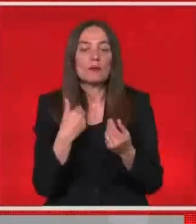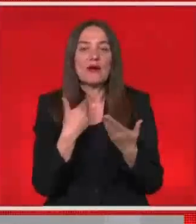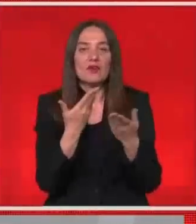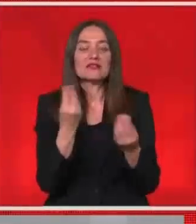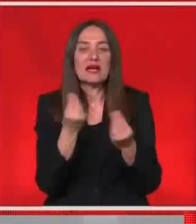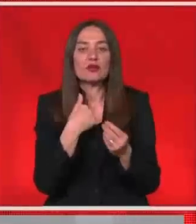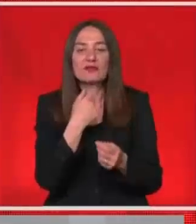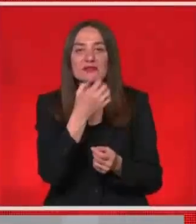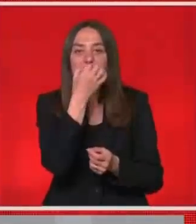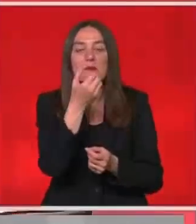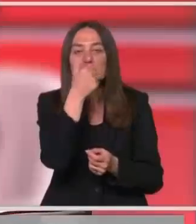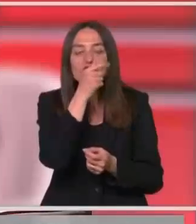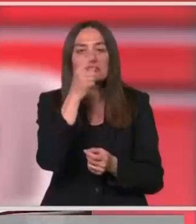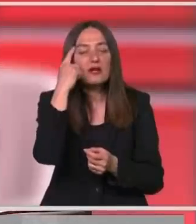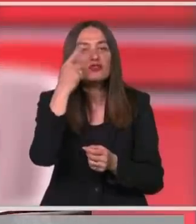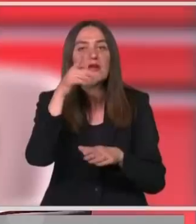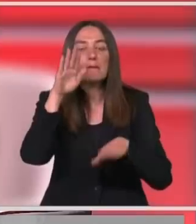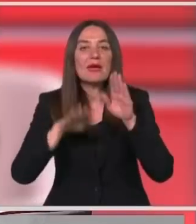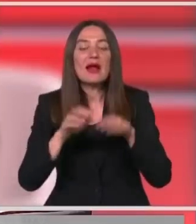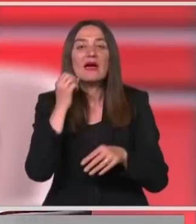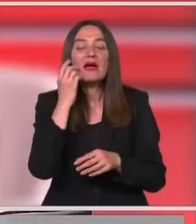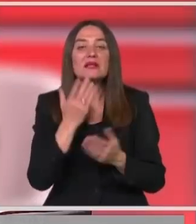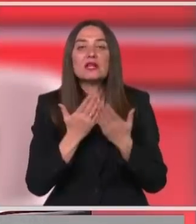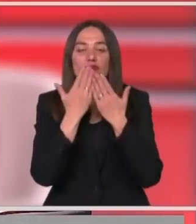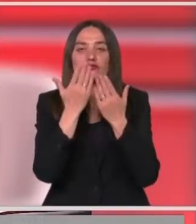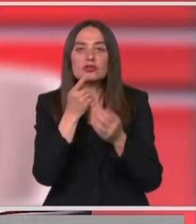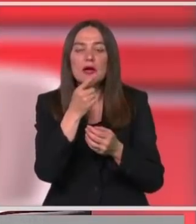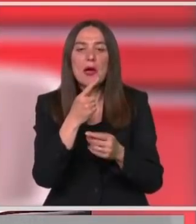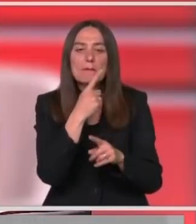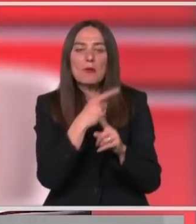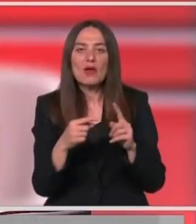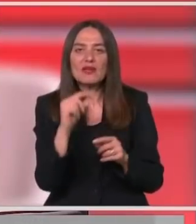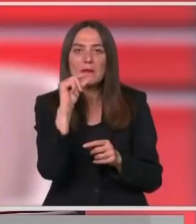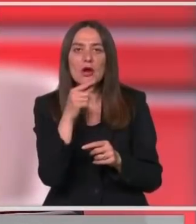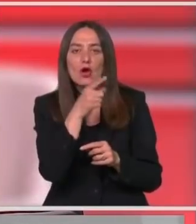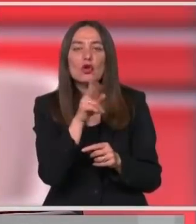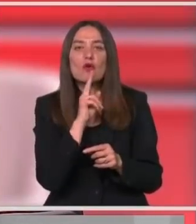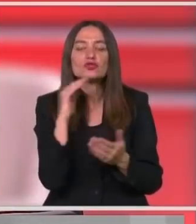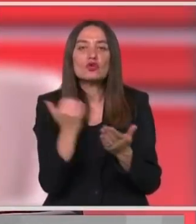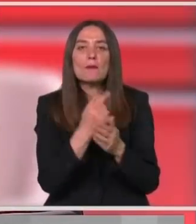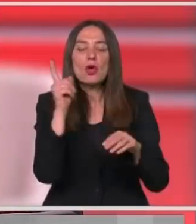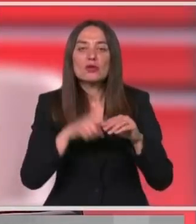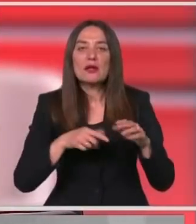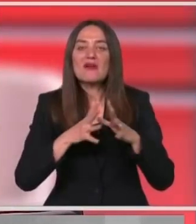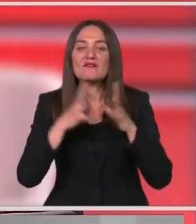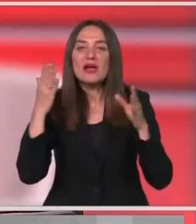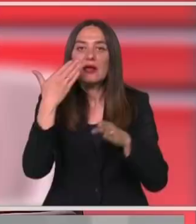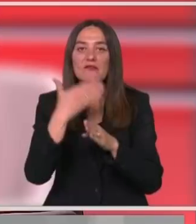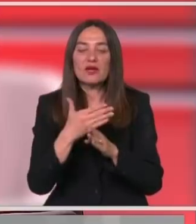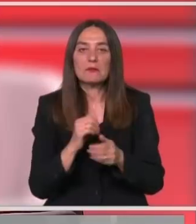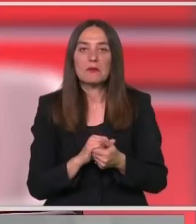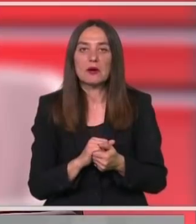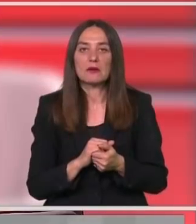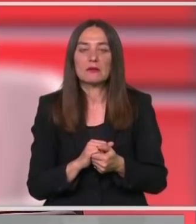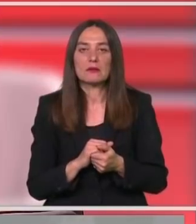vas i pitam sve. Dakle, šta ta znači ta mera, kada se čitaju one mere, kaže polovina minimalca onima koji su dobili otkaz u velikim firmama.